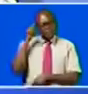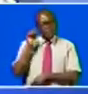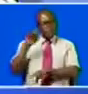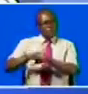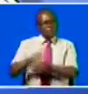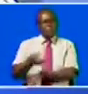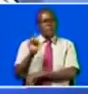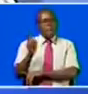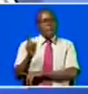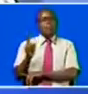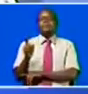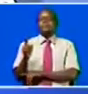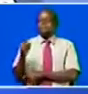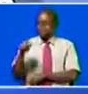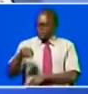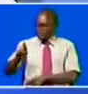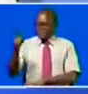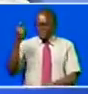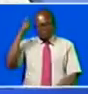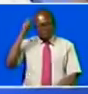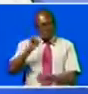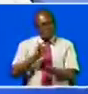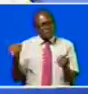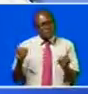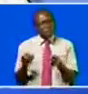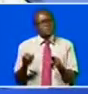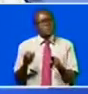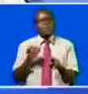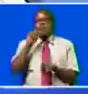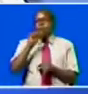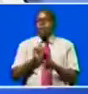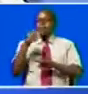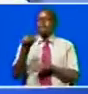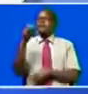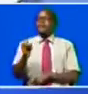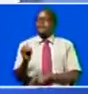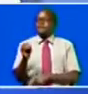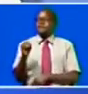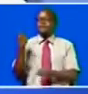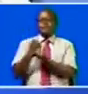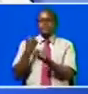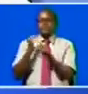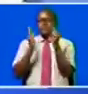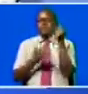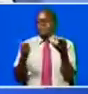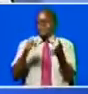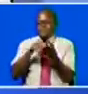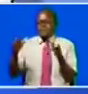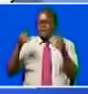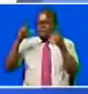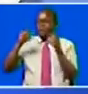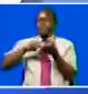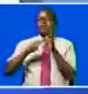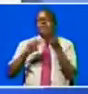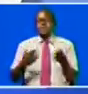Wewe akili yako kiangalia mtu mzima, umepita miaka 30, kwa nini bado unafanya mambo ya kipumbavu? Unatuma hizo picha unamaanisha